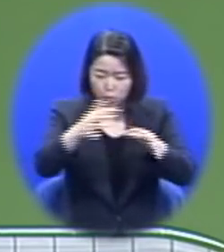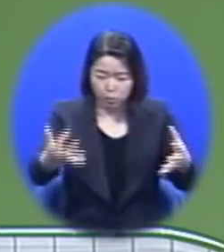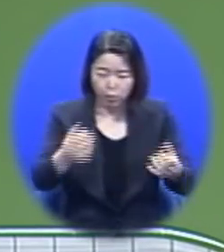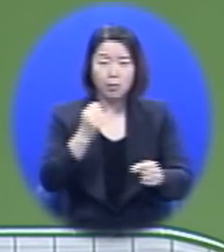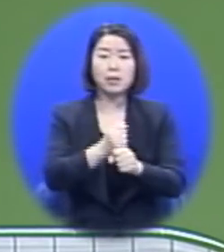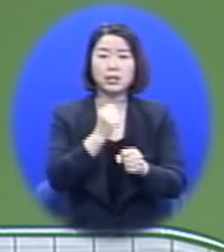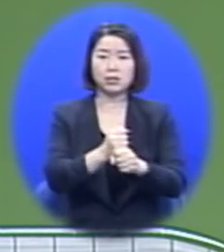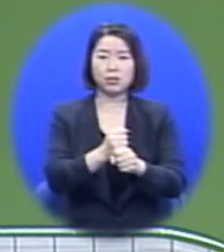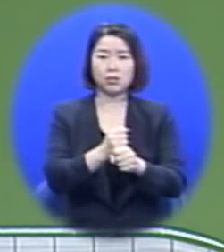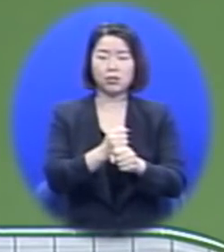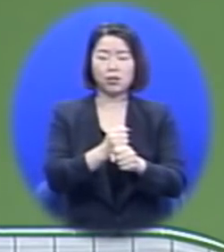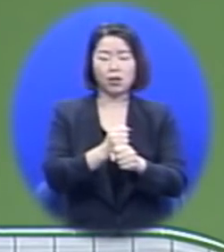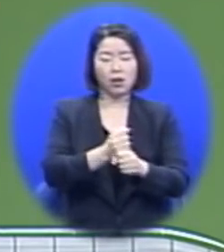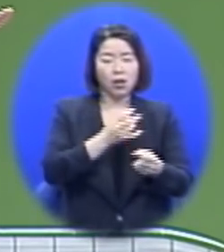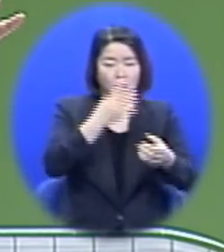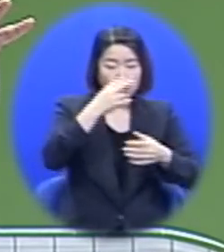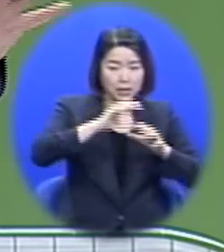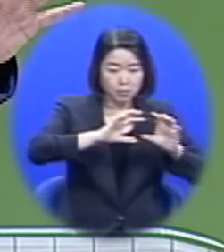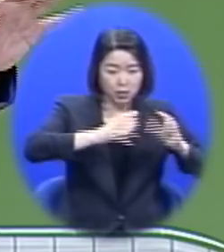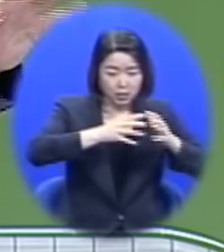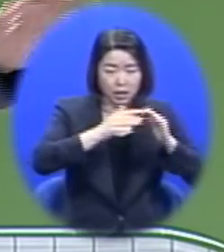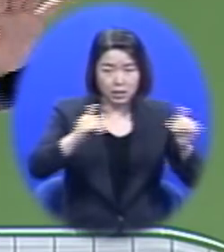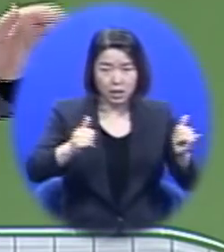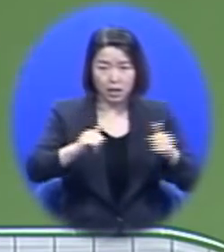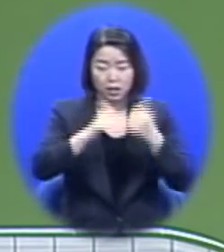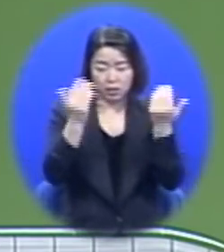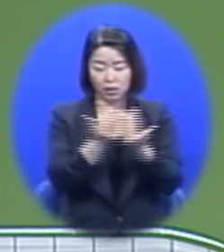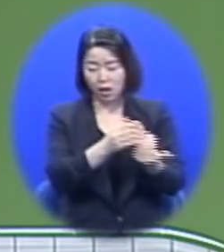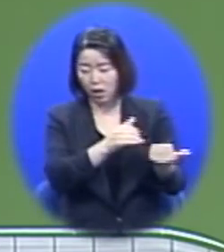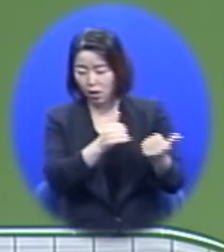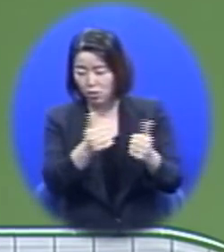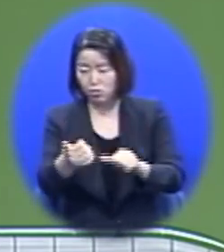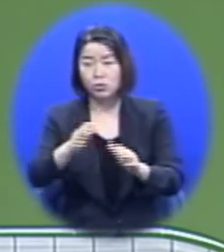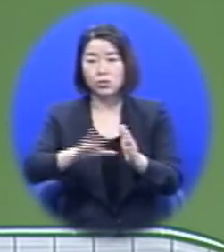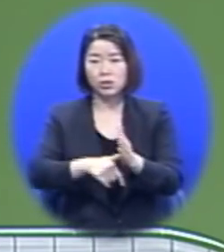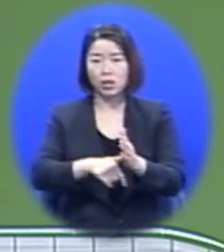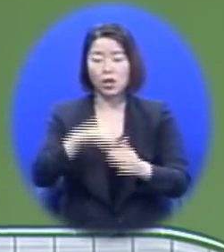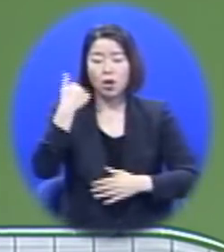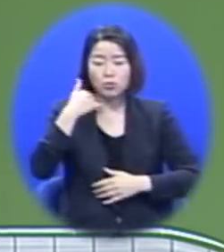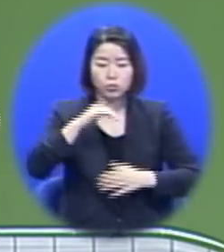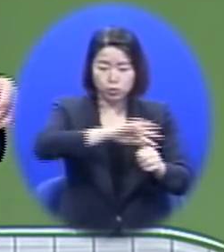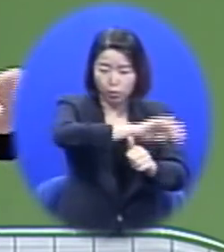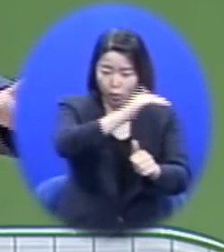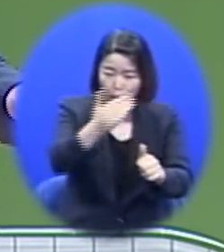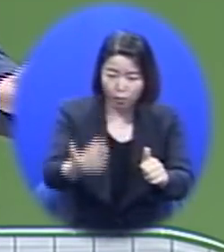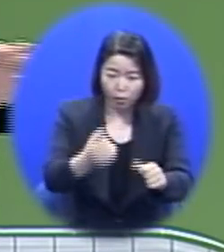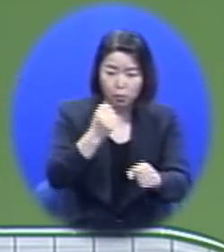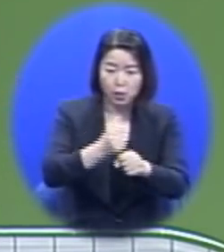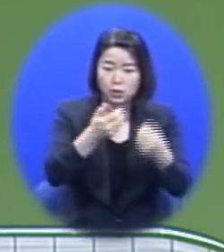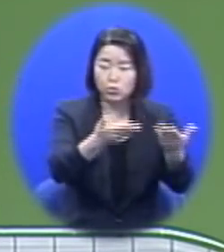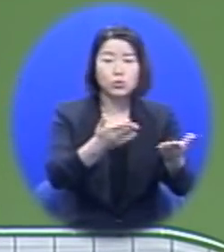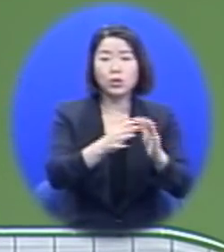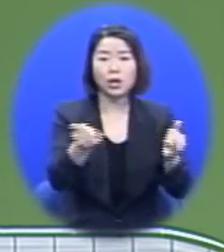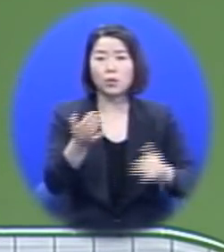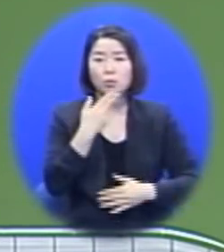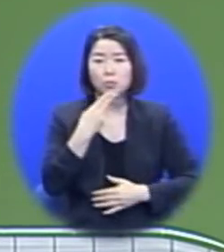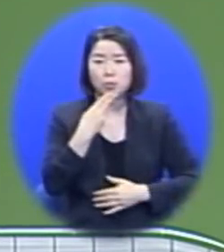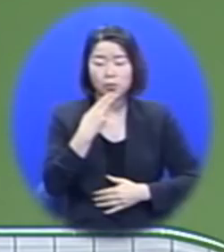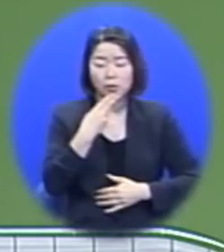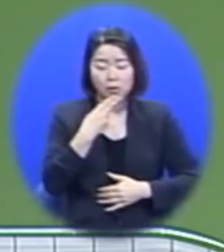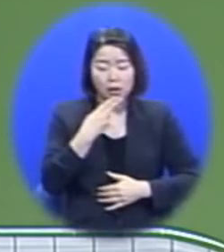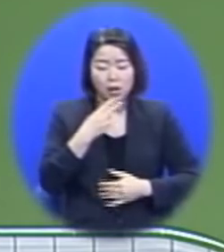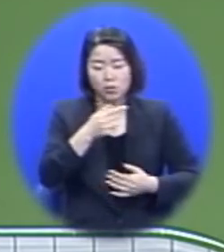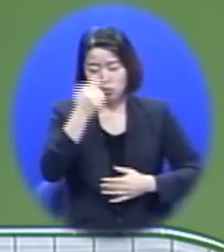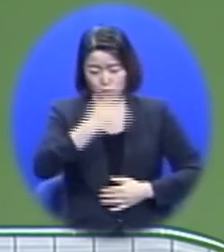제사장과 예루살렘 거민들이 죽어가는데 누구도 그 장례를 치러줄 사람이 없습니다. 시체들은 그냥 길거리에